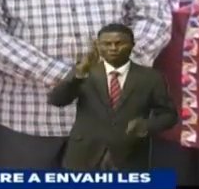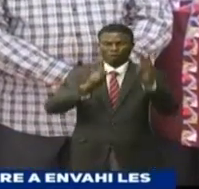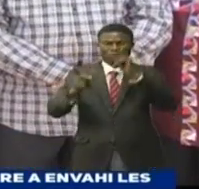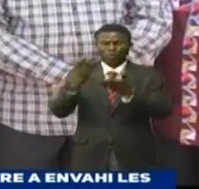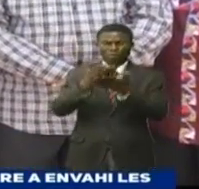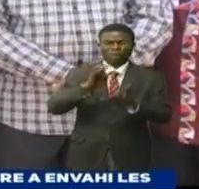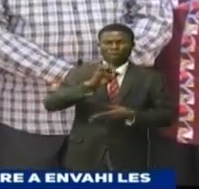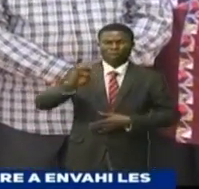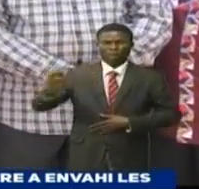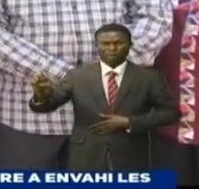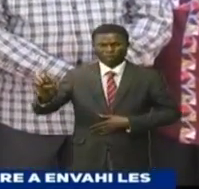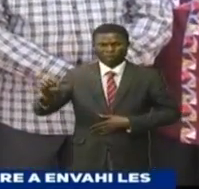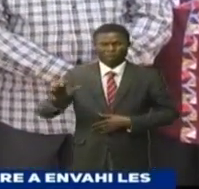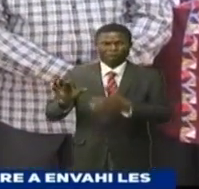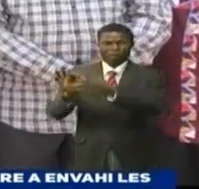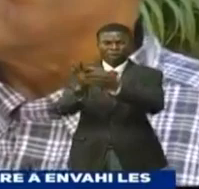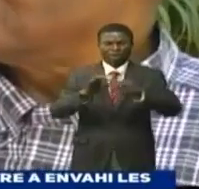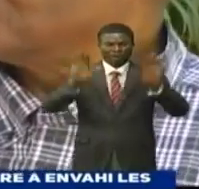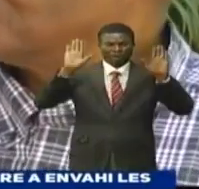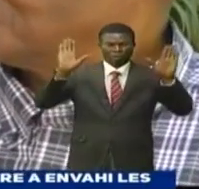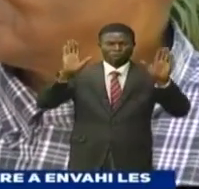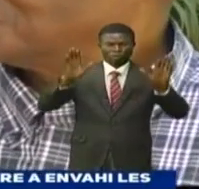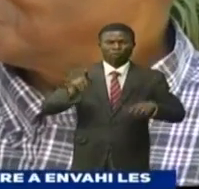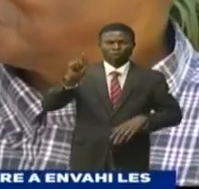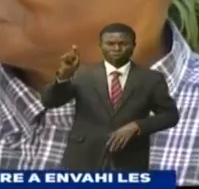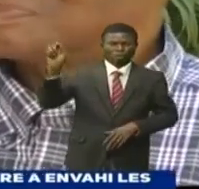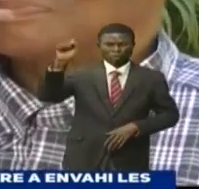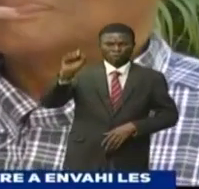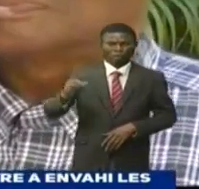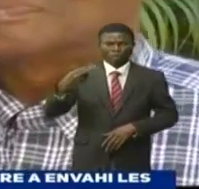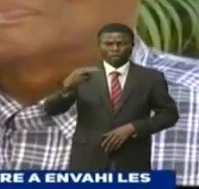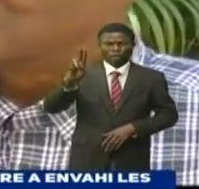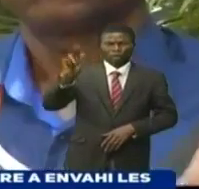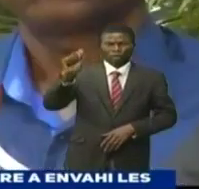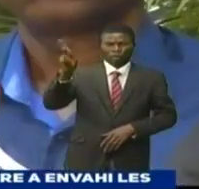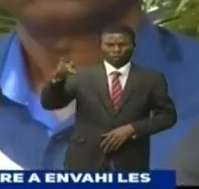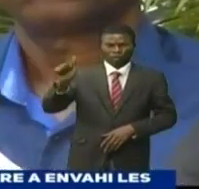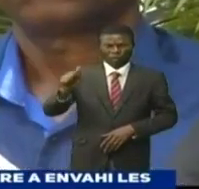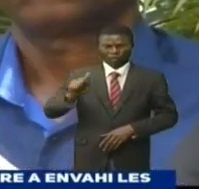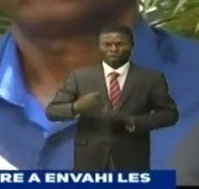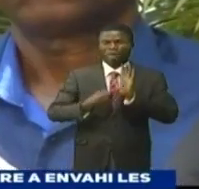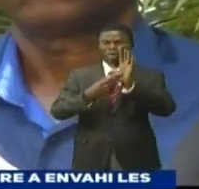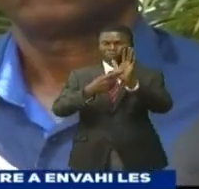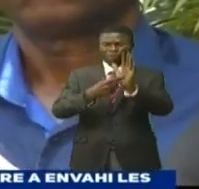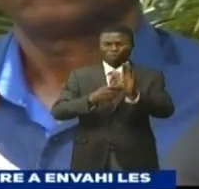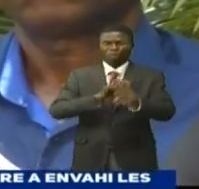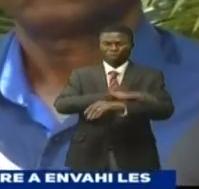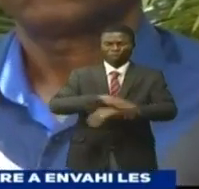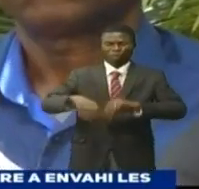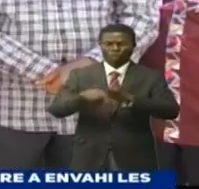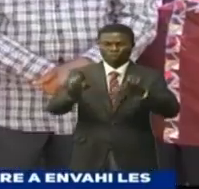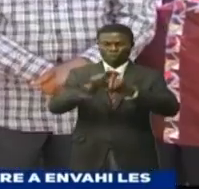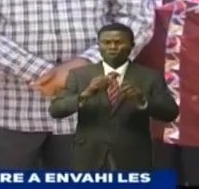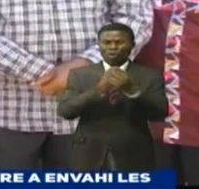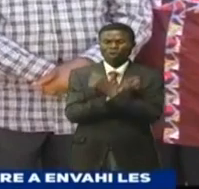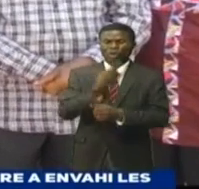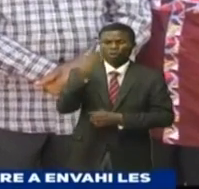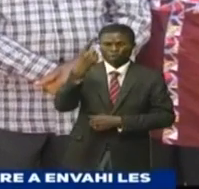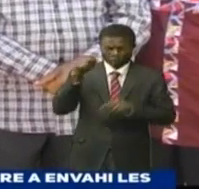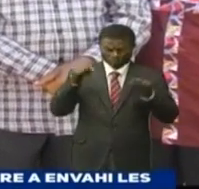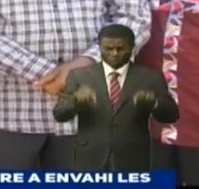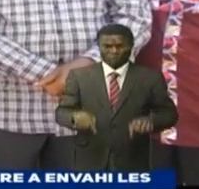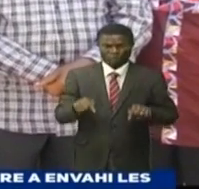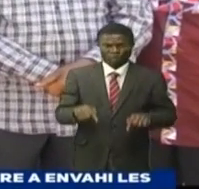l'Est l'Union sacré de la tua pas leurs témoignent compassion et solidarité aujourd'hui